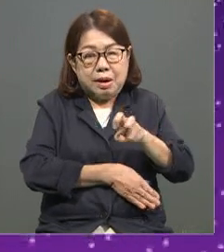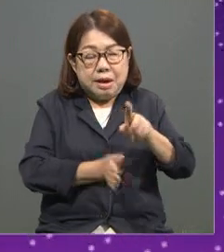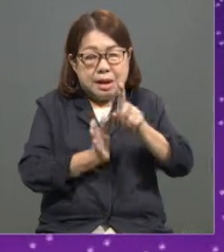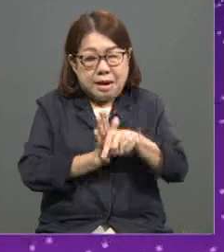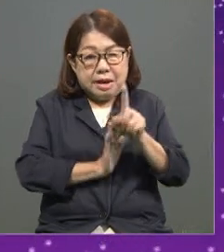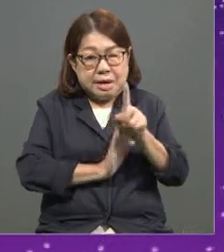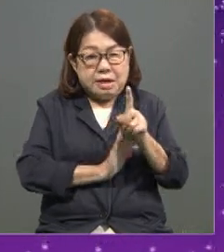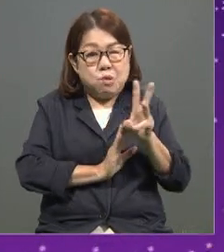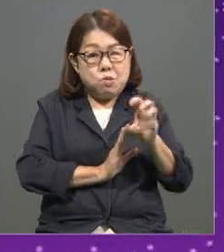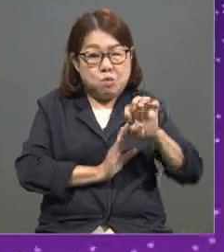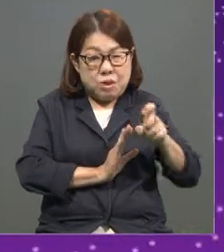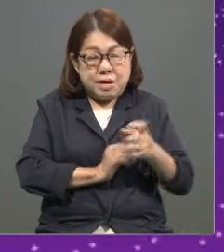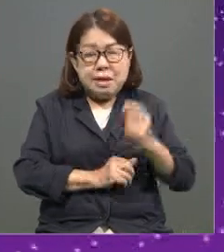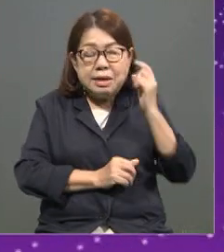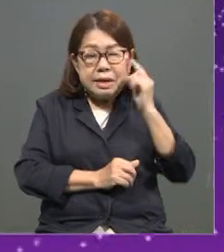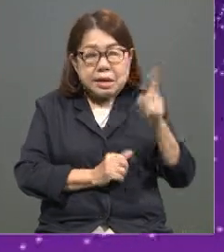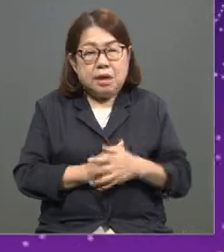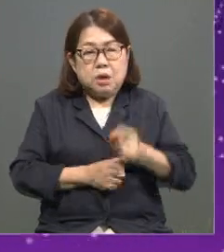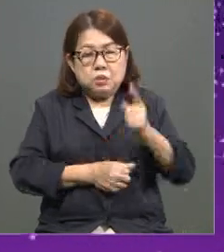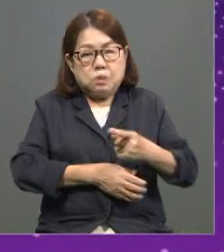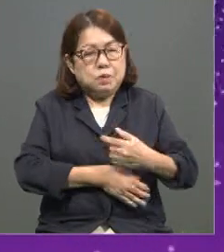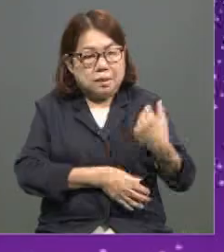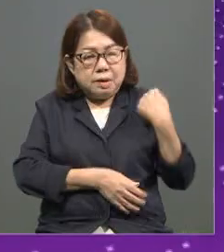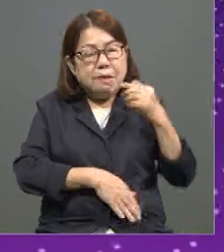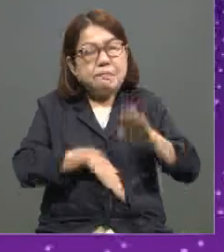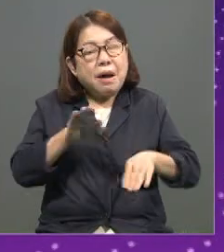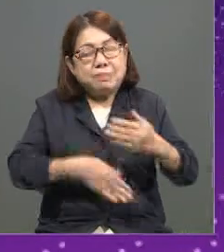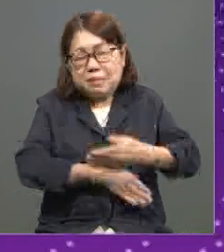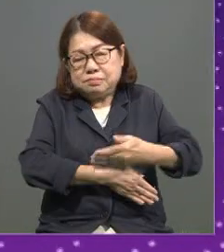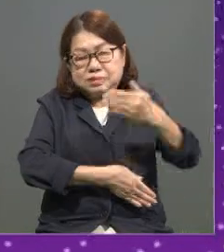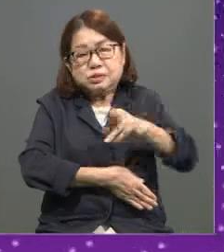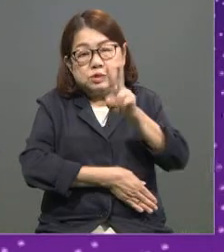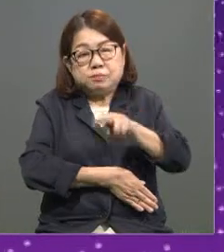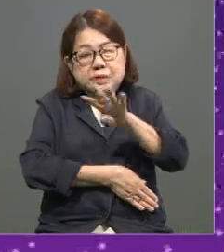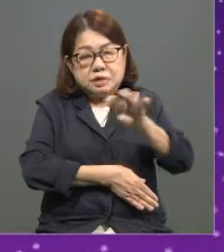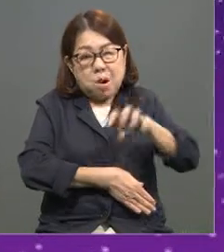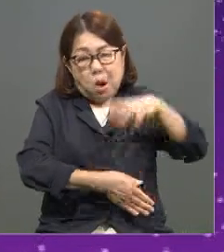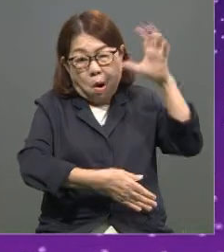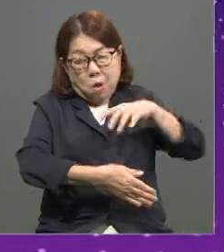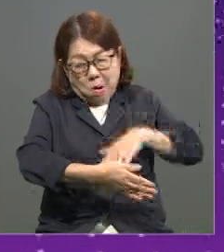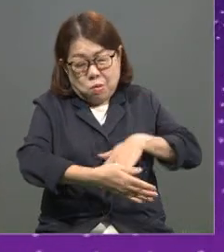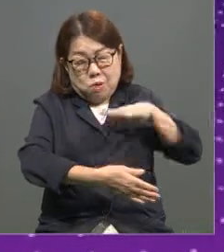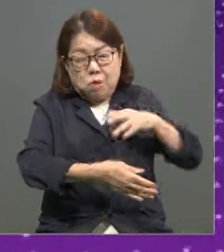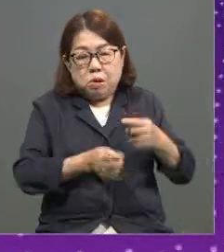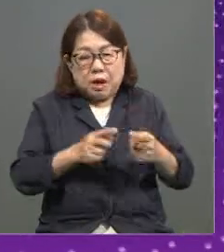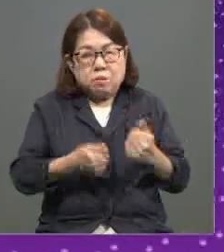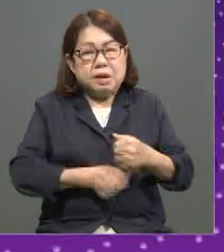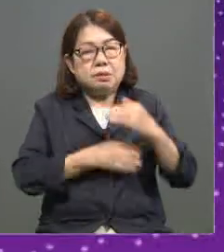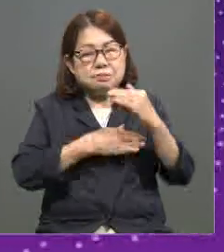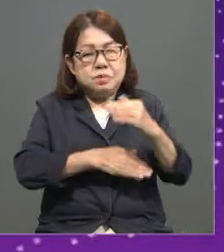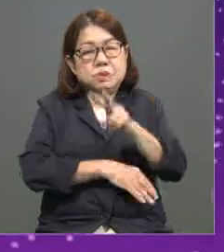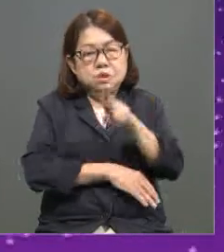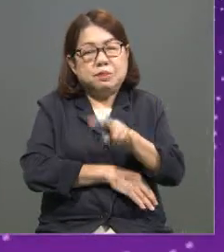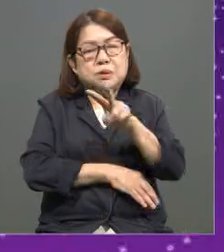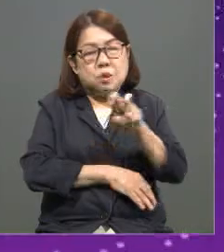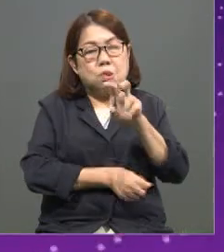มองไว้สูงนะตอนนี้เขาบอกว่าคือกะเอาไว้เนี่ยเต็มที่สัก 2,400ถ้าน้ำเยอะฝนเยอะแต่ณวันนี้จะเอาให้ไม่เกิน 2,200